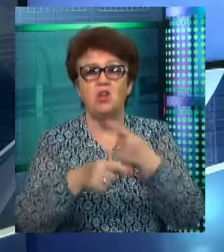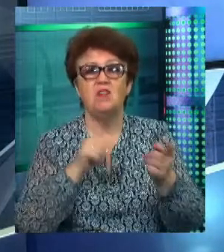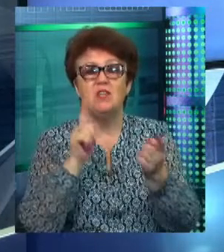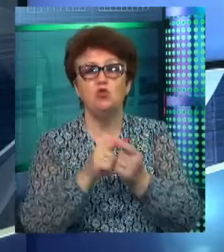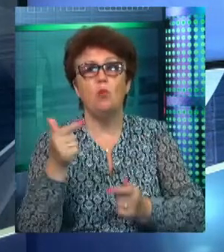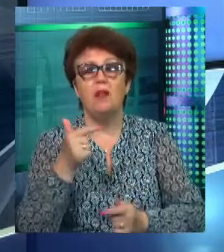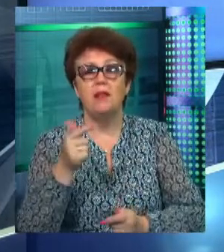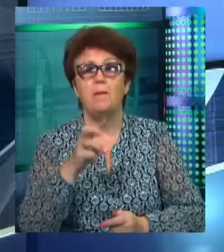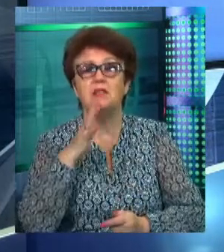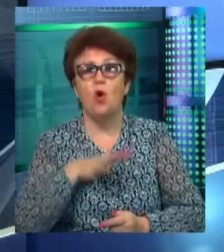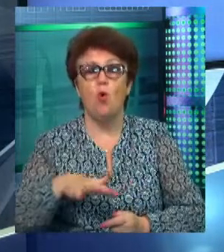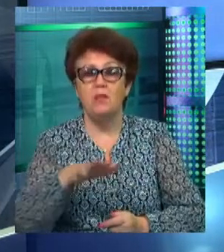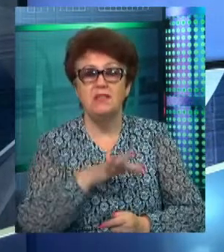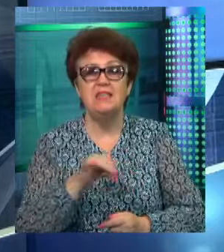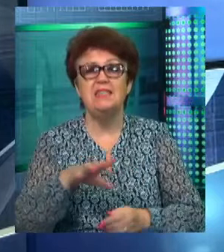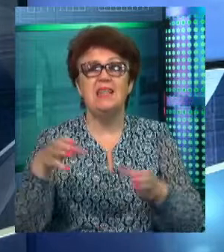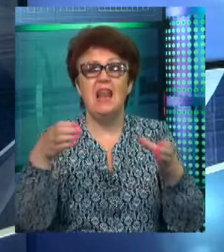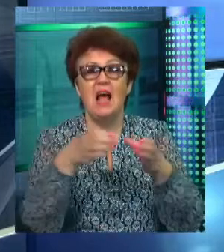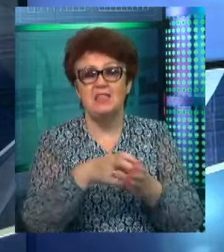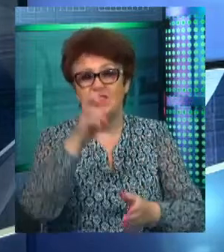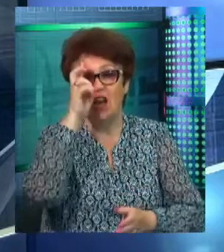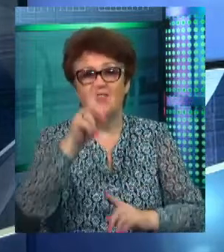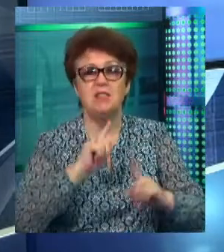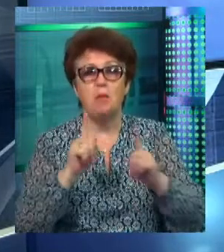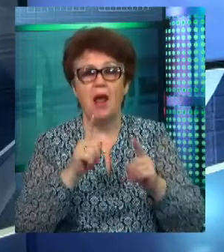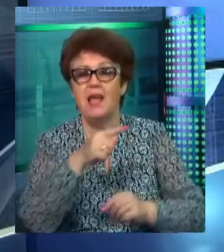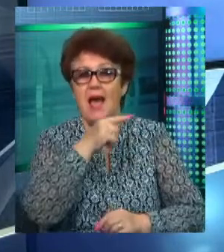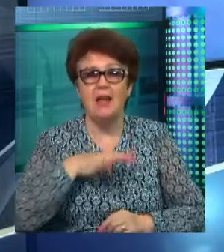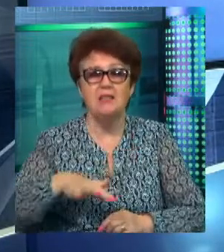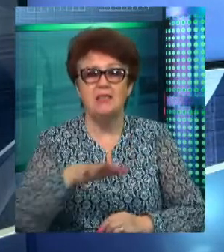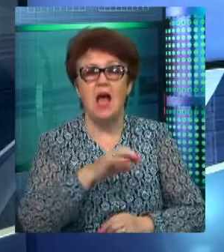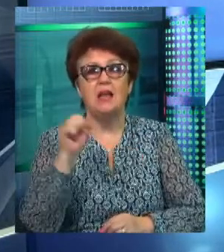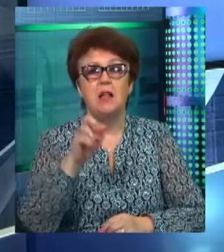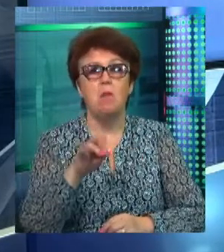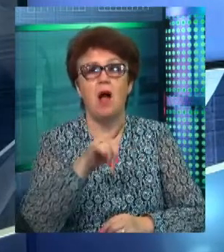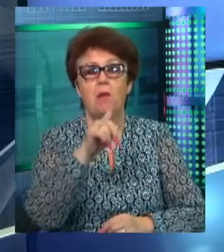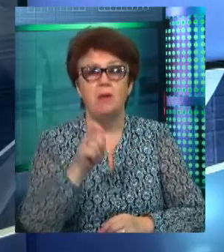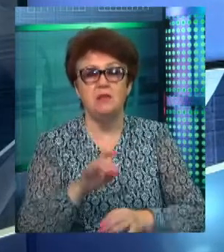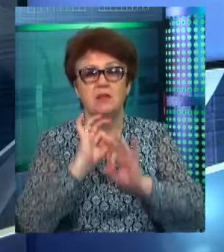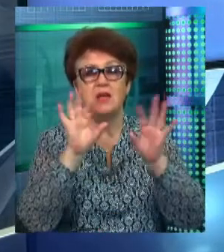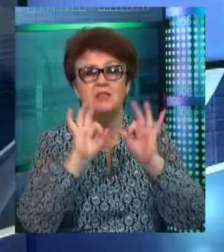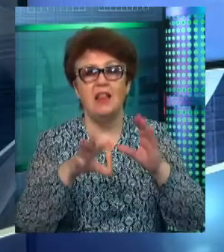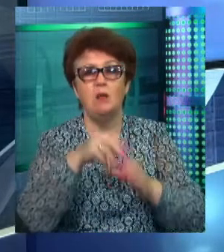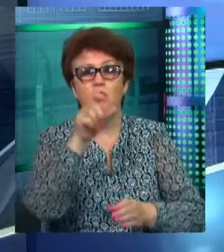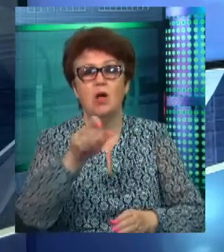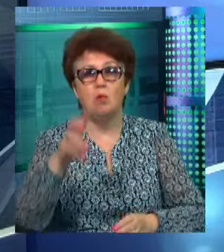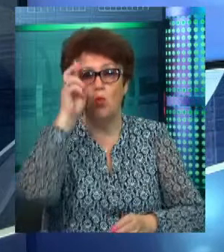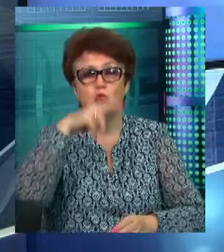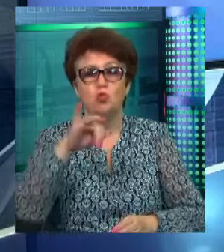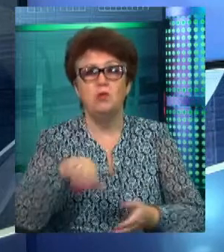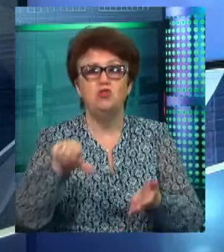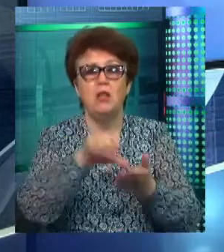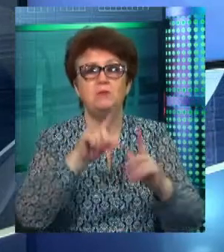губернатора брянской области с делегации федерального собрания россии александр богомаз рассказал депутатам госдумы и